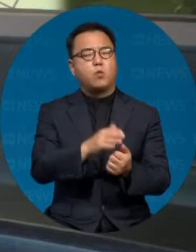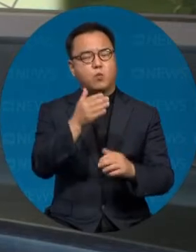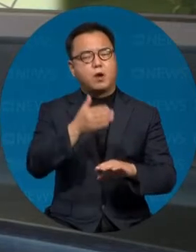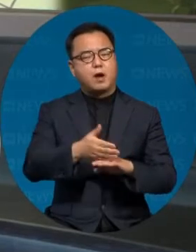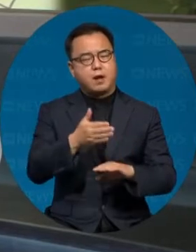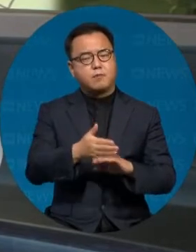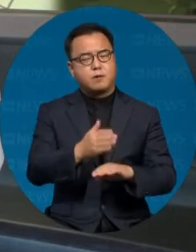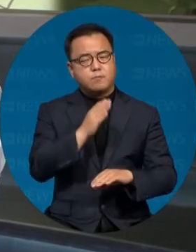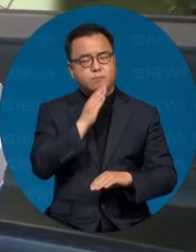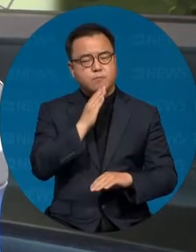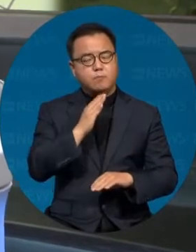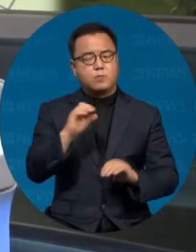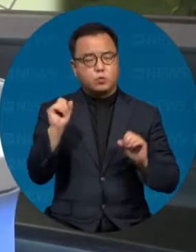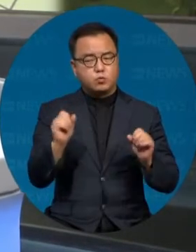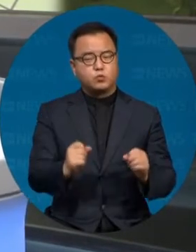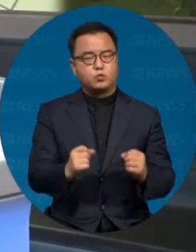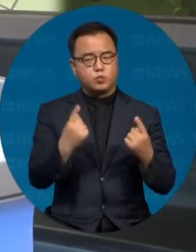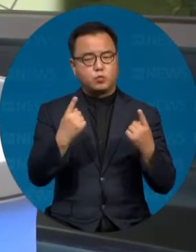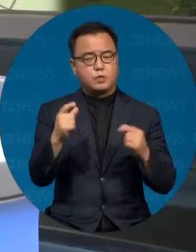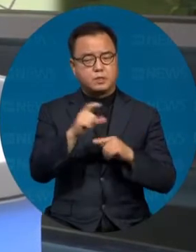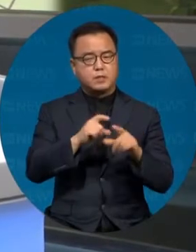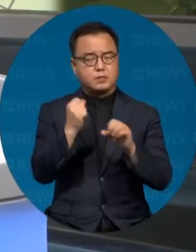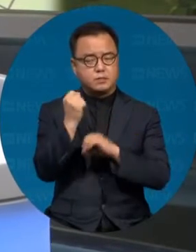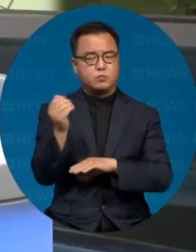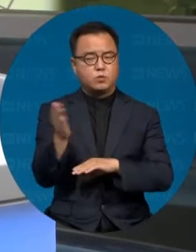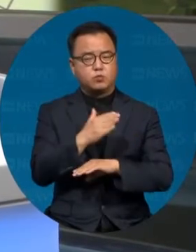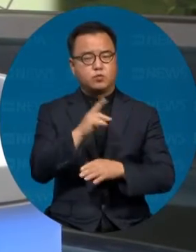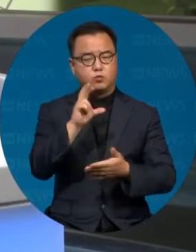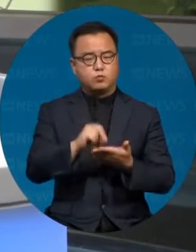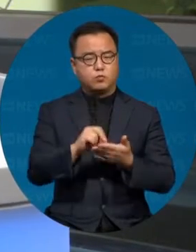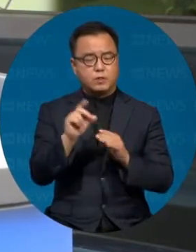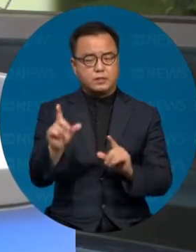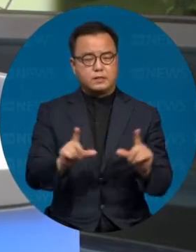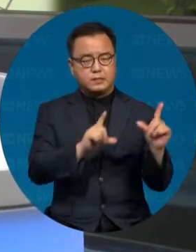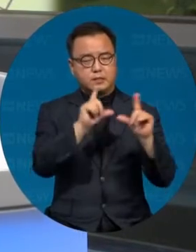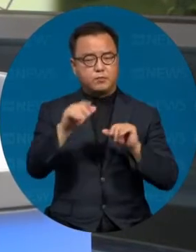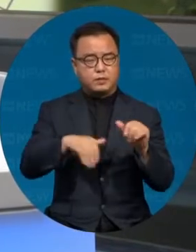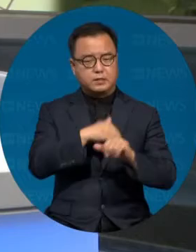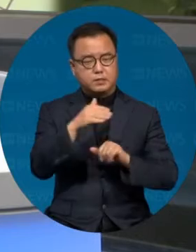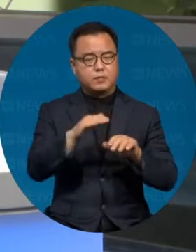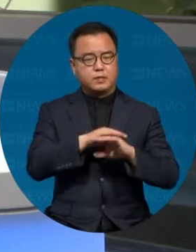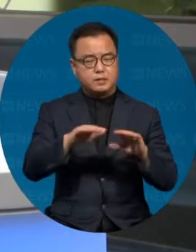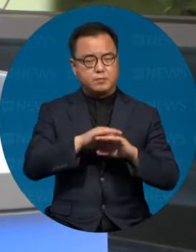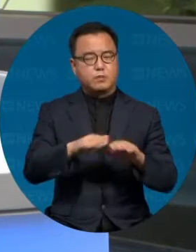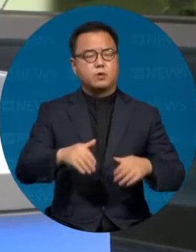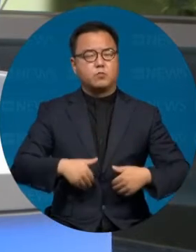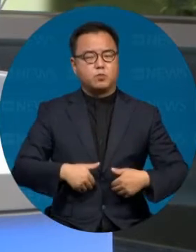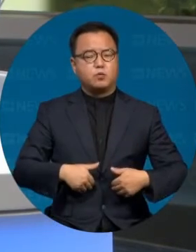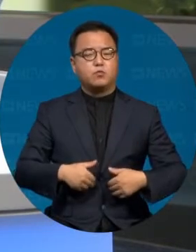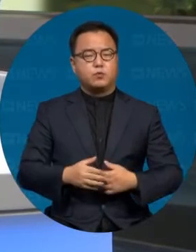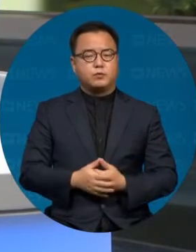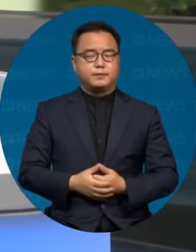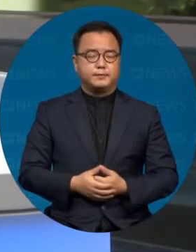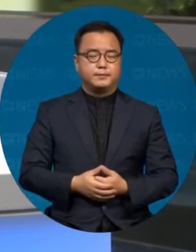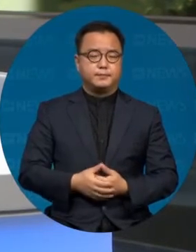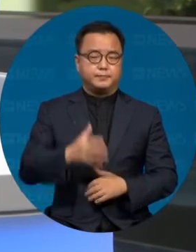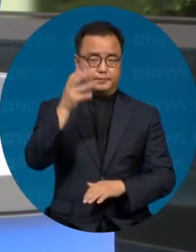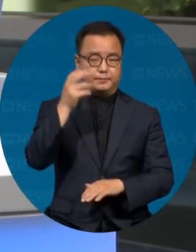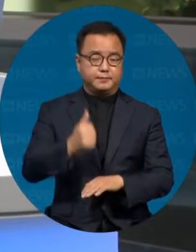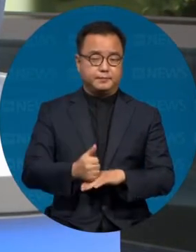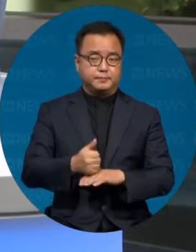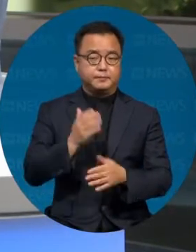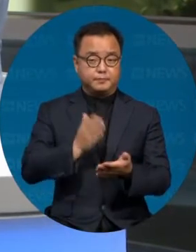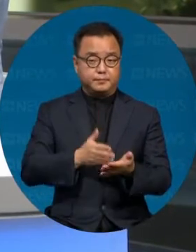이런 지원책과 더불어 보다 근본적인 문제, 생계에 대한 부담을 좀 줄여줄 수 있는 대안책도 필요할 것 같습니다. 자, 마지막 주제